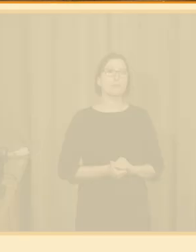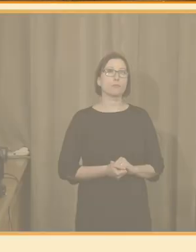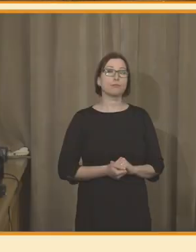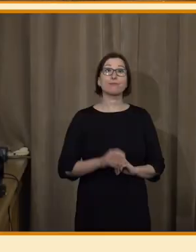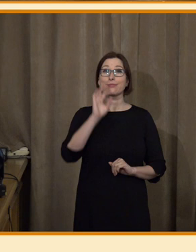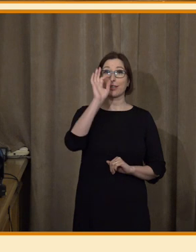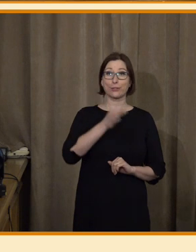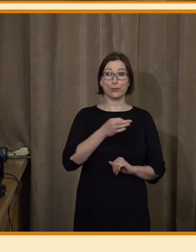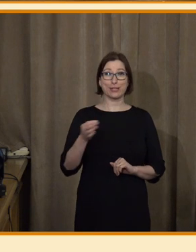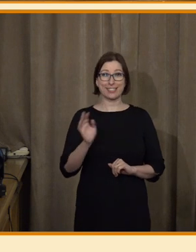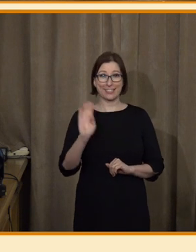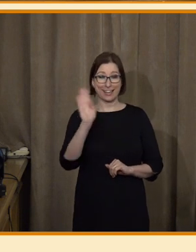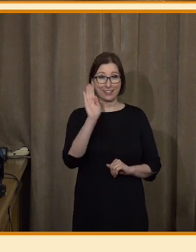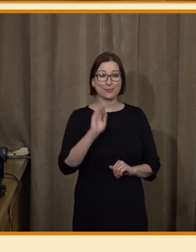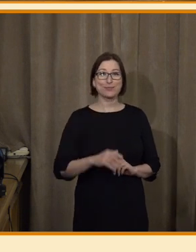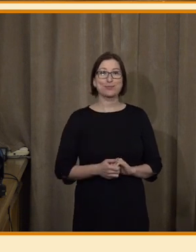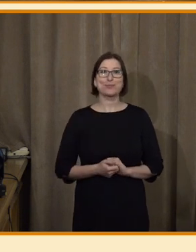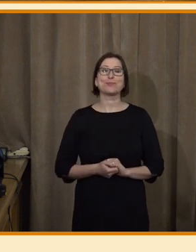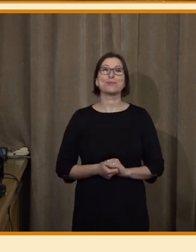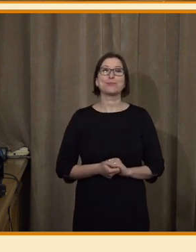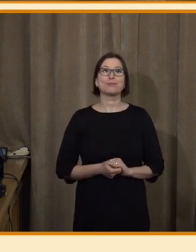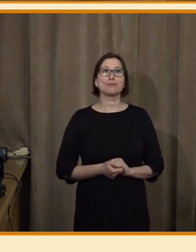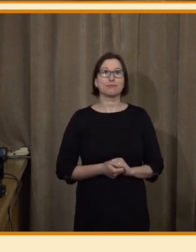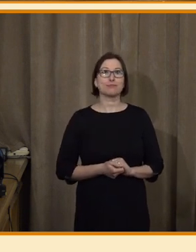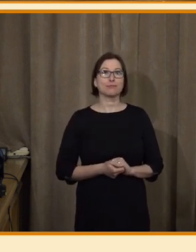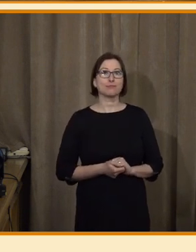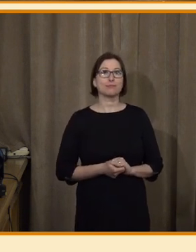Thank you very